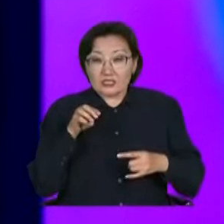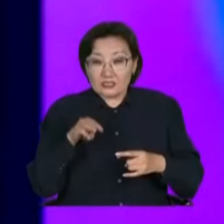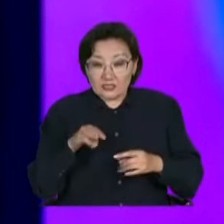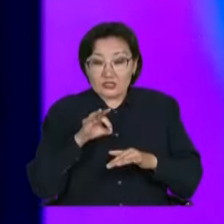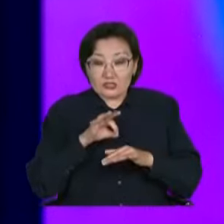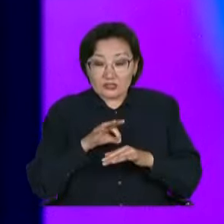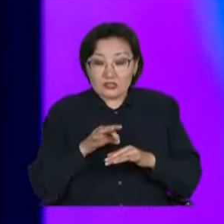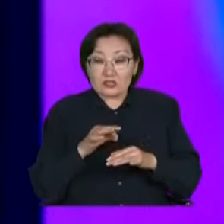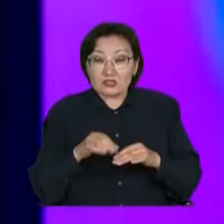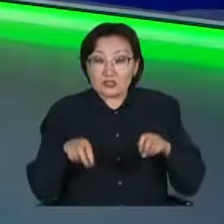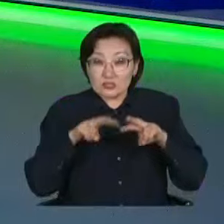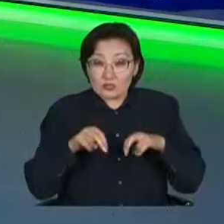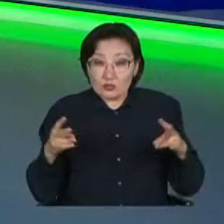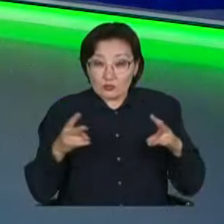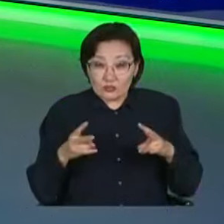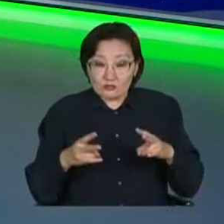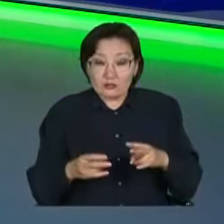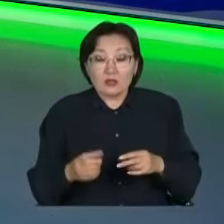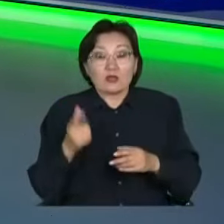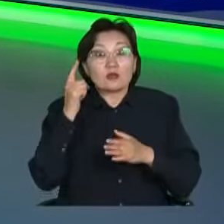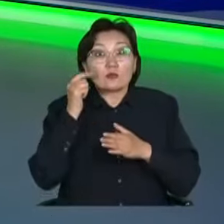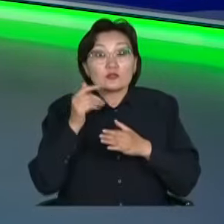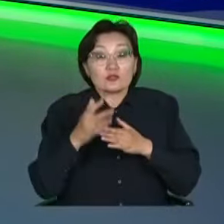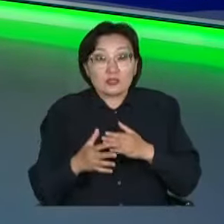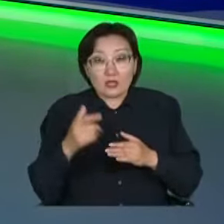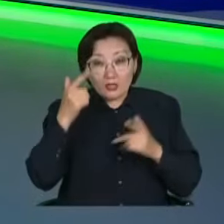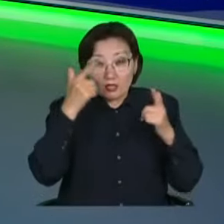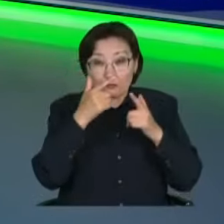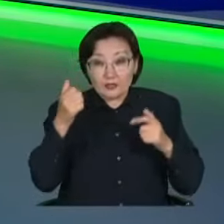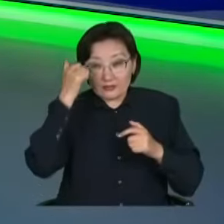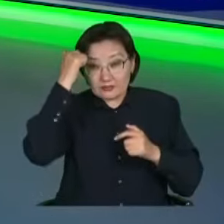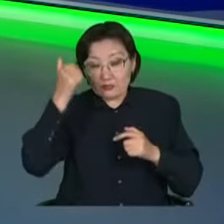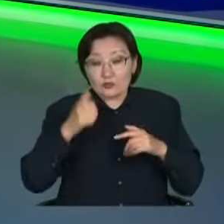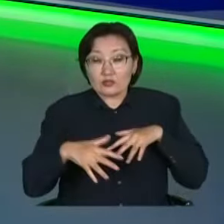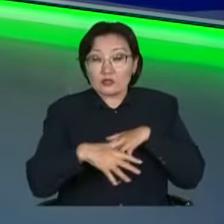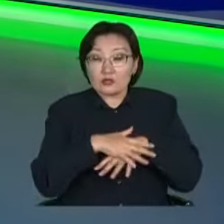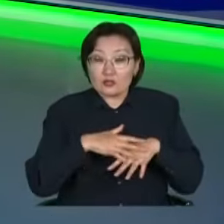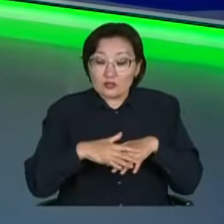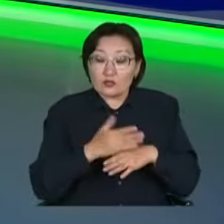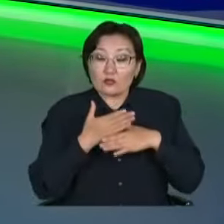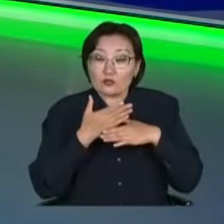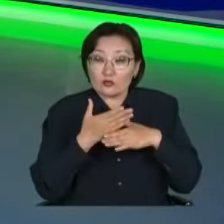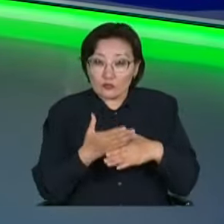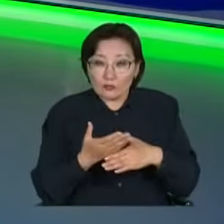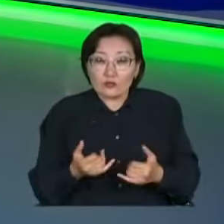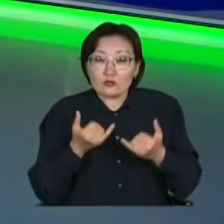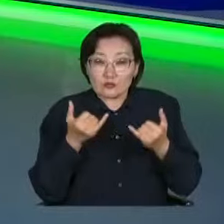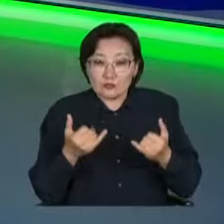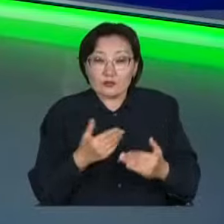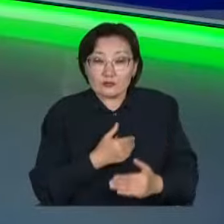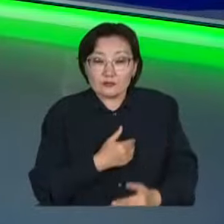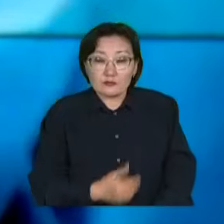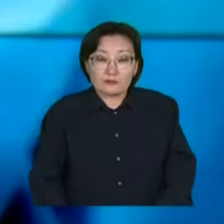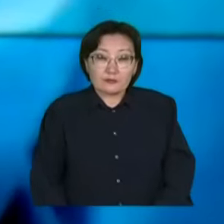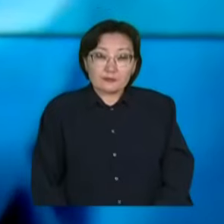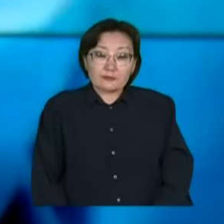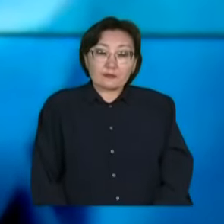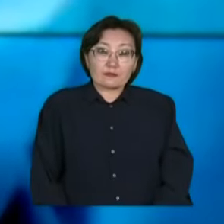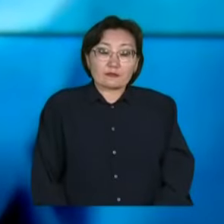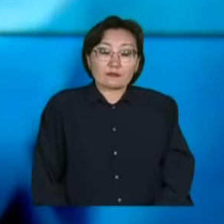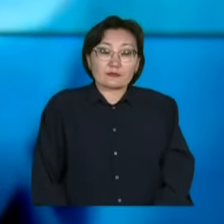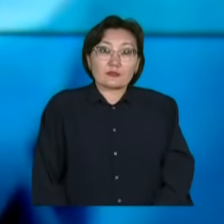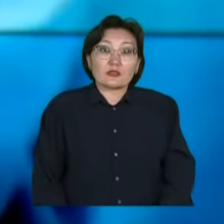керек. Жақсы, түсінікті, ақпарыңызға рахмет. Халыққа шипаңыз дәрі берсін. Рахмет.